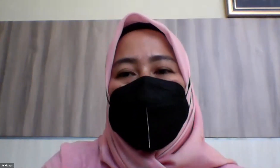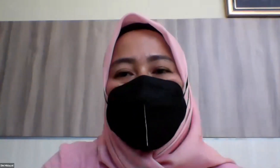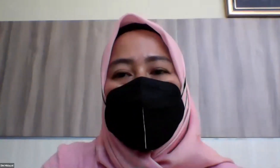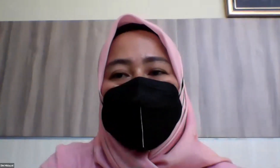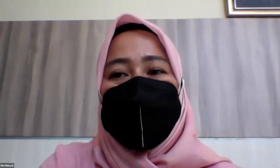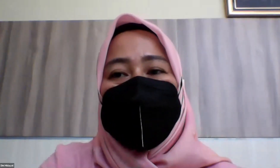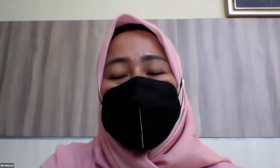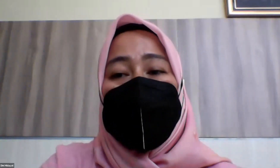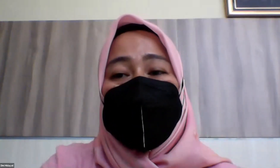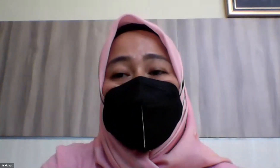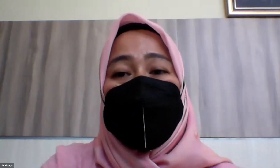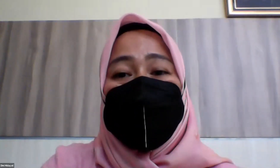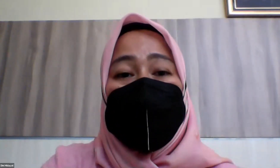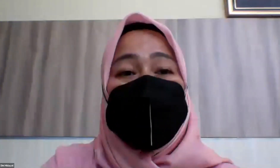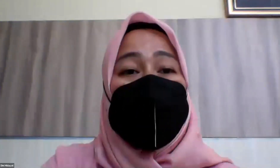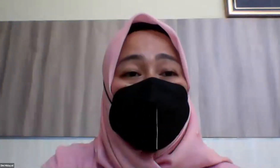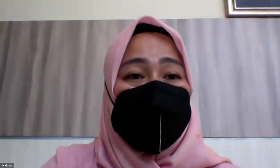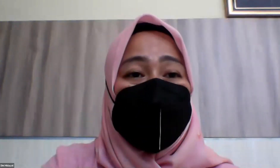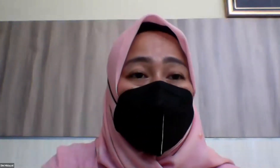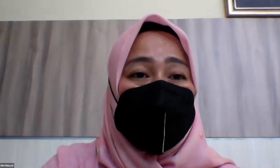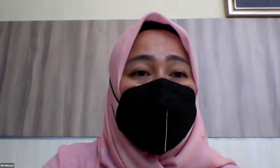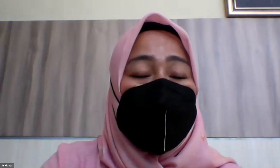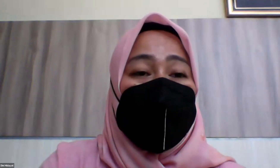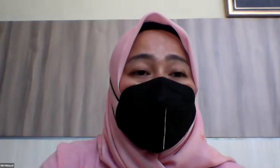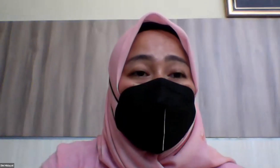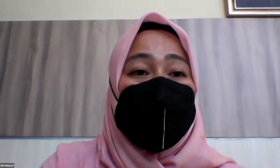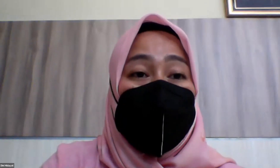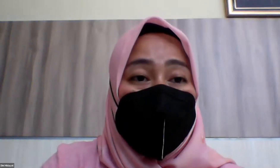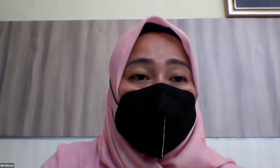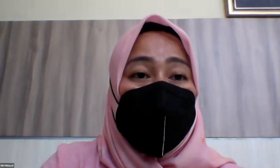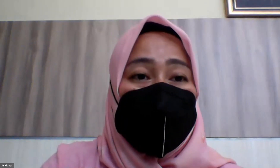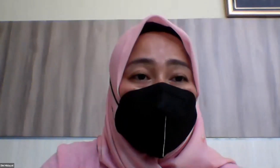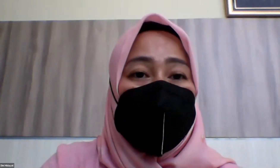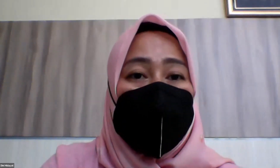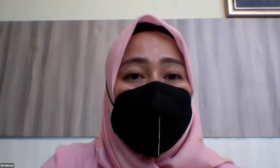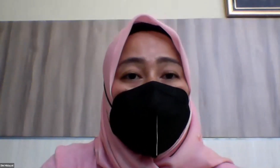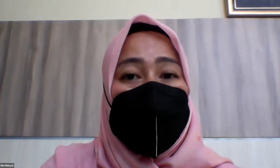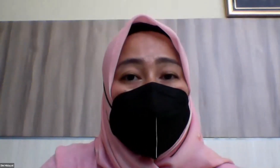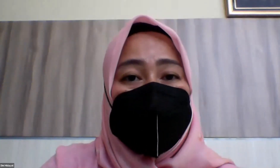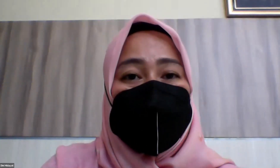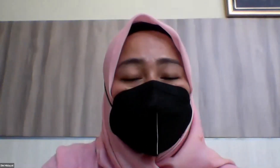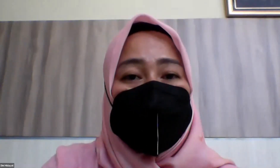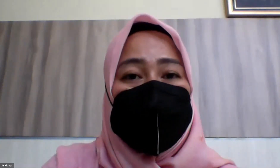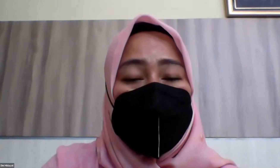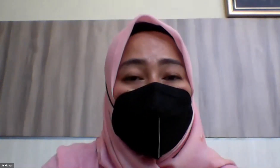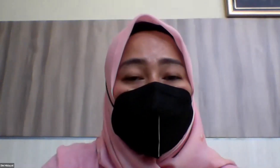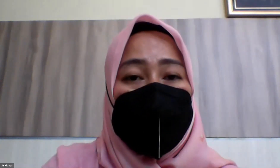ke berat badan janin tentu saja tetap patokannya adalah penambahan